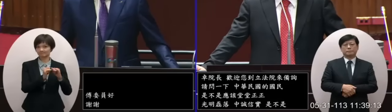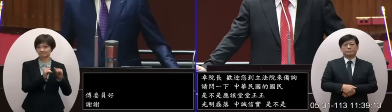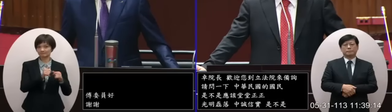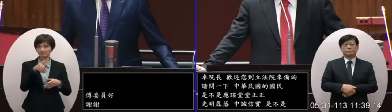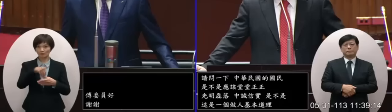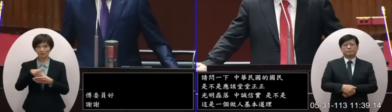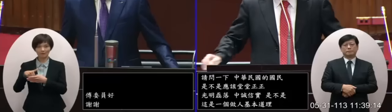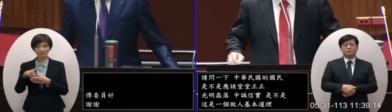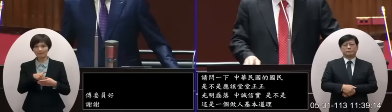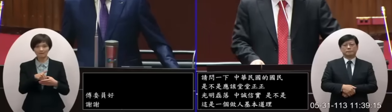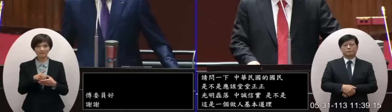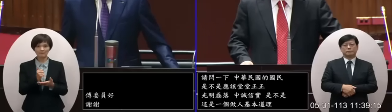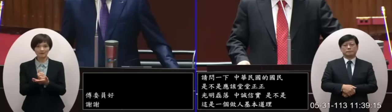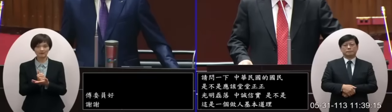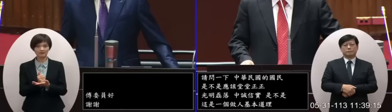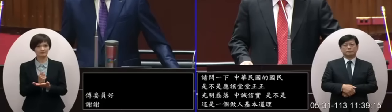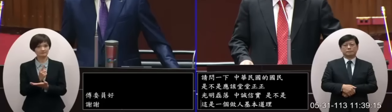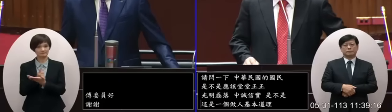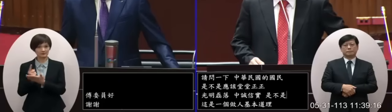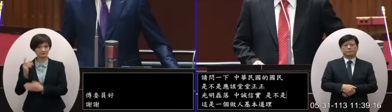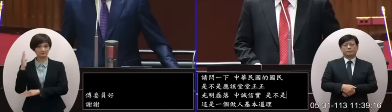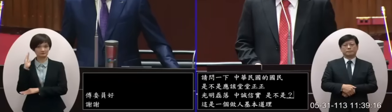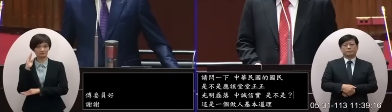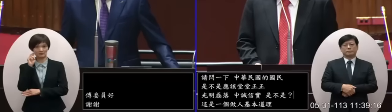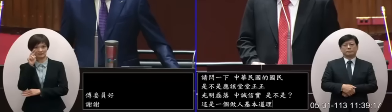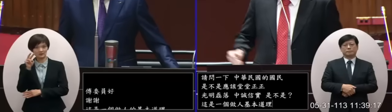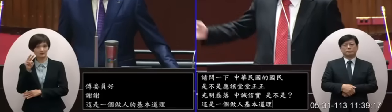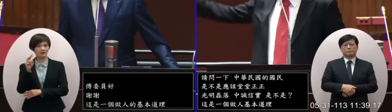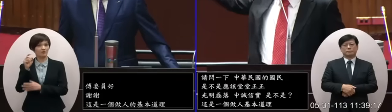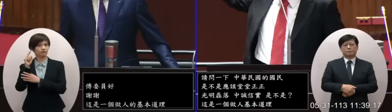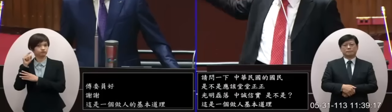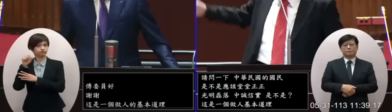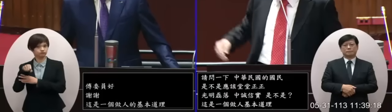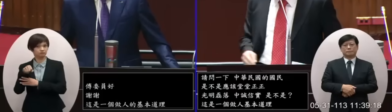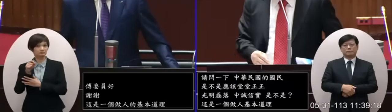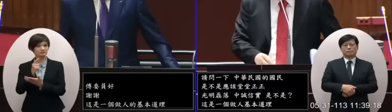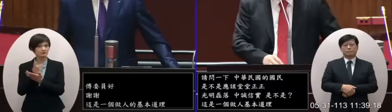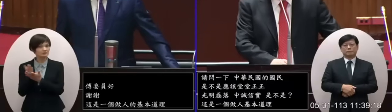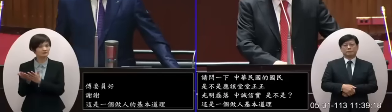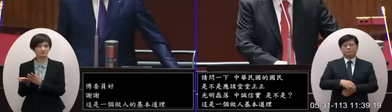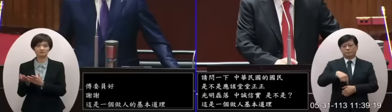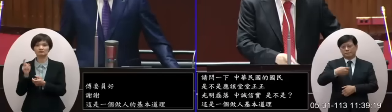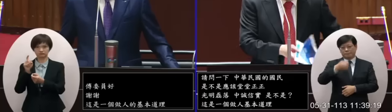的洗礼，他所出的每一项政见承诺都是未来努力的方向。